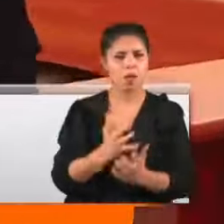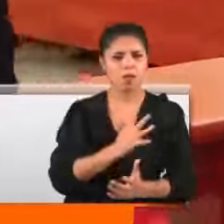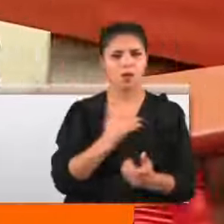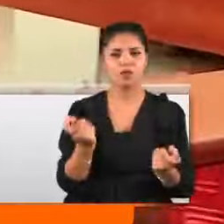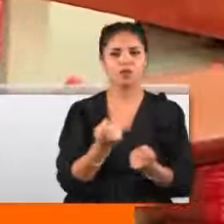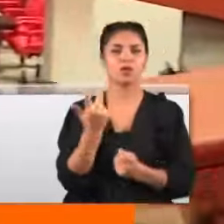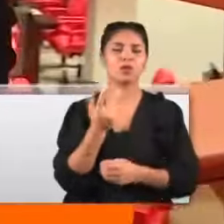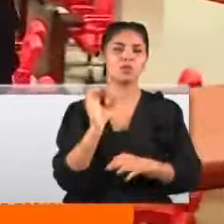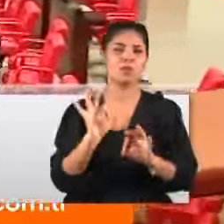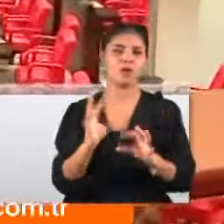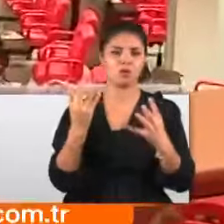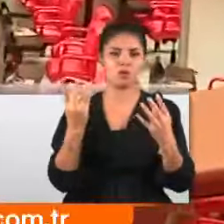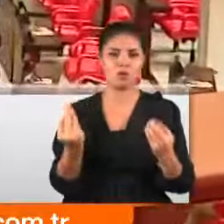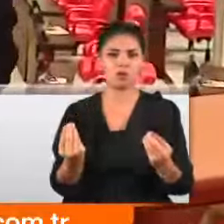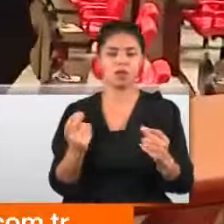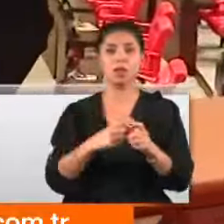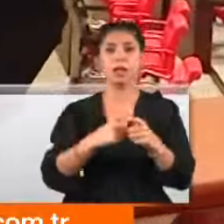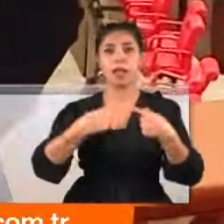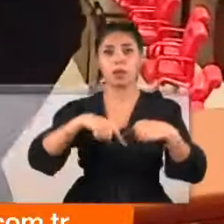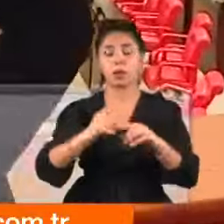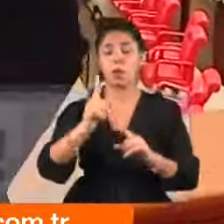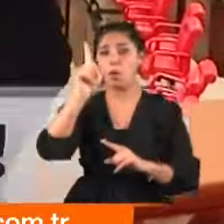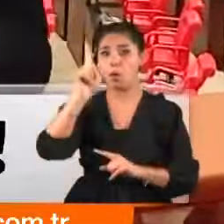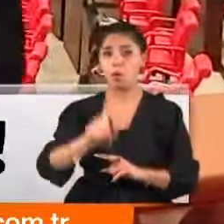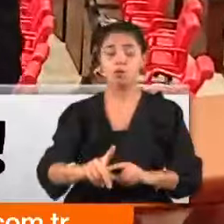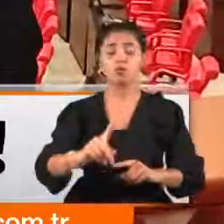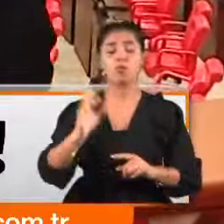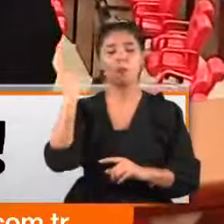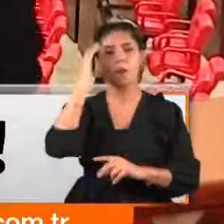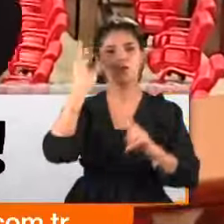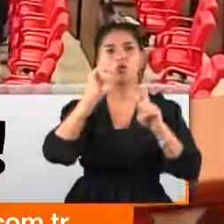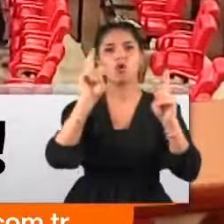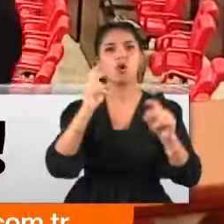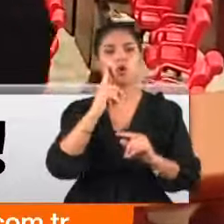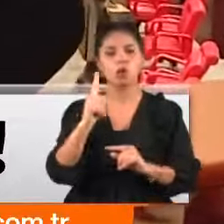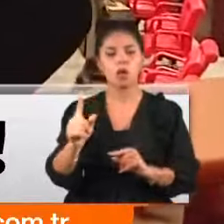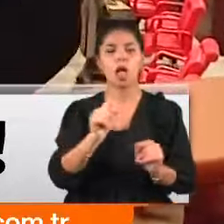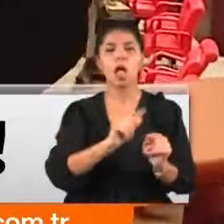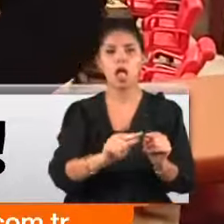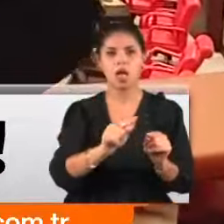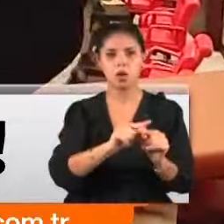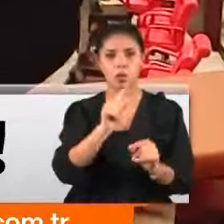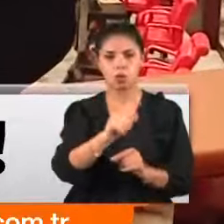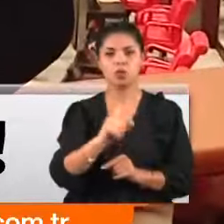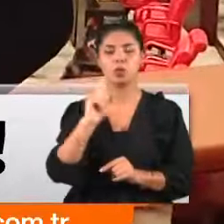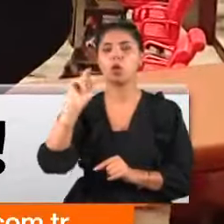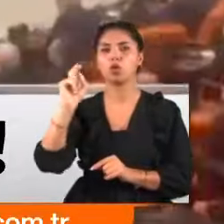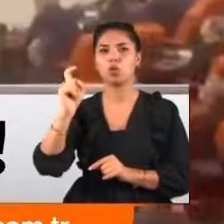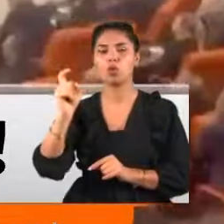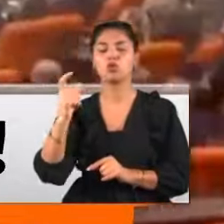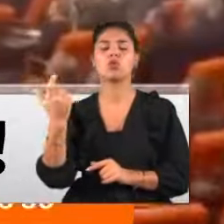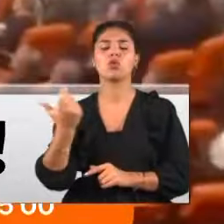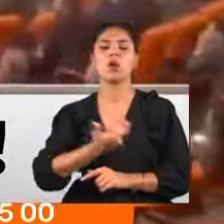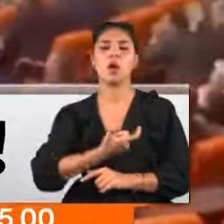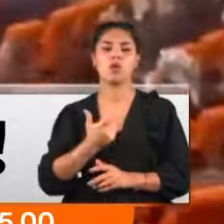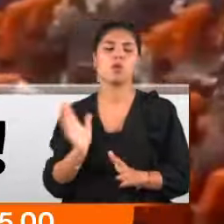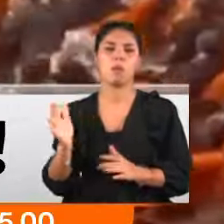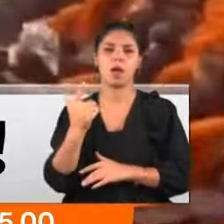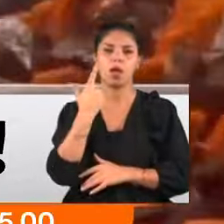mesaiye hızlı bir giriş yapacaklar. Genel kurulun öncelikli gündem başlıkları arasındaysa ekonomi ve 9. yargı paketi var.